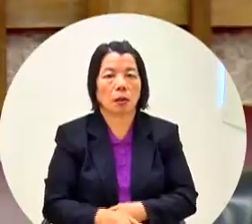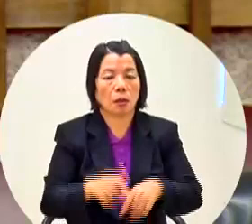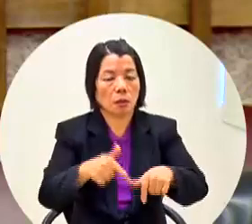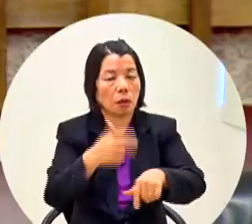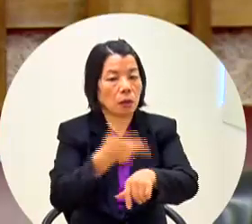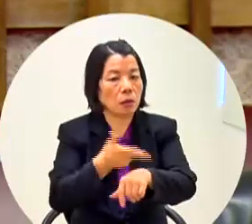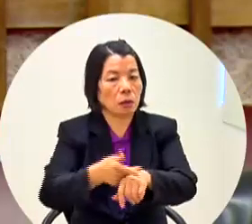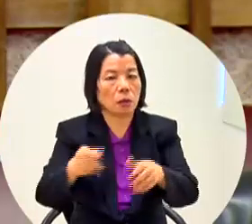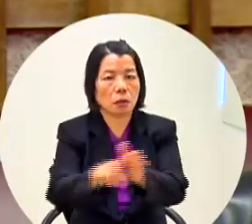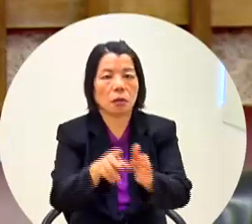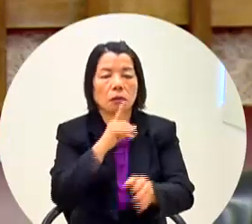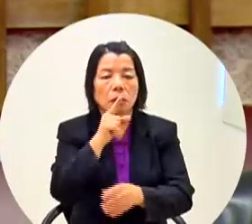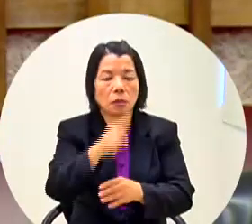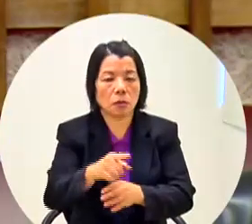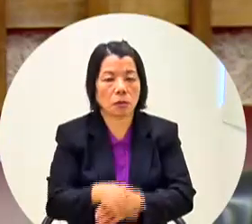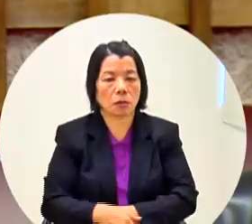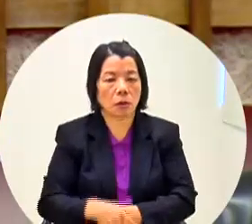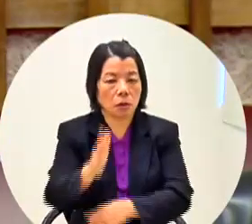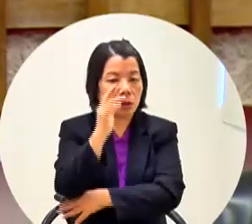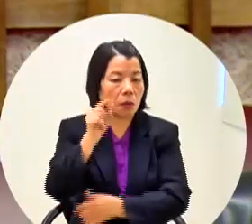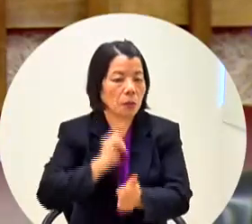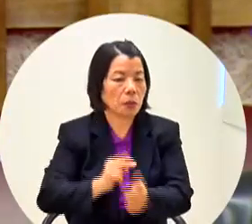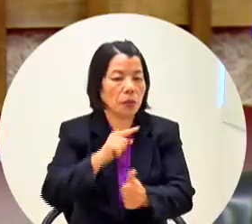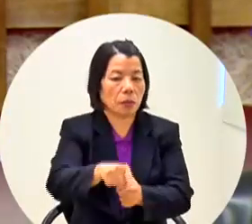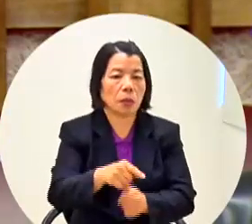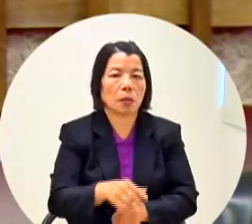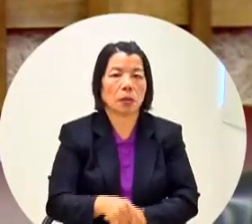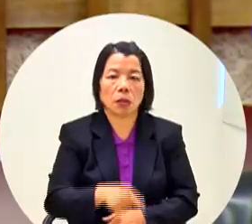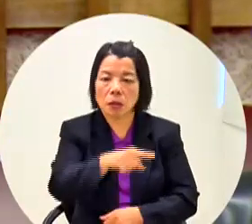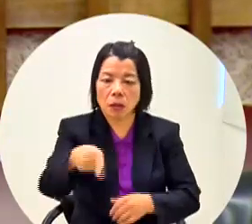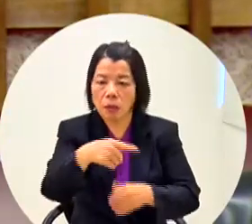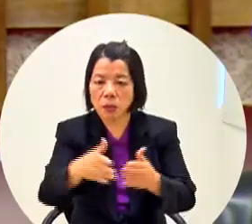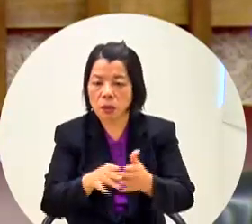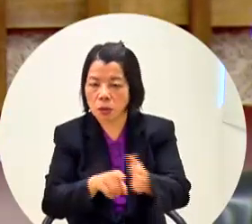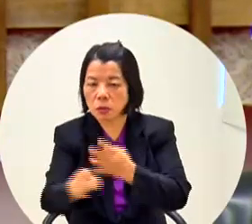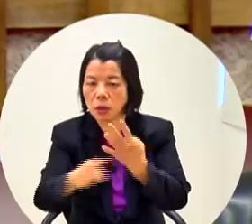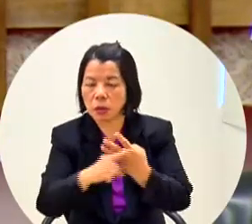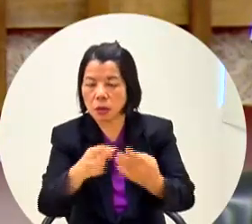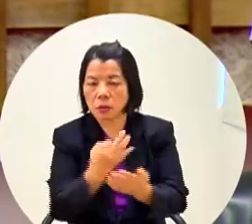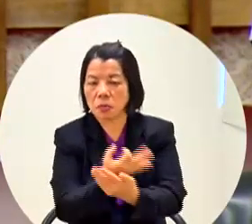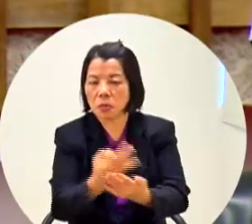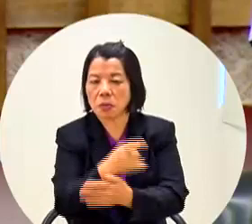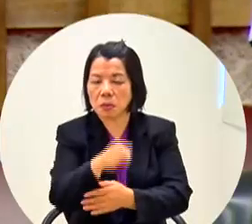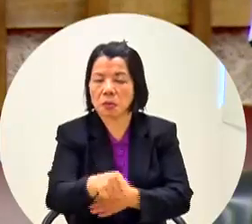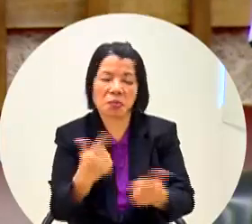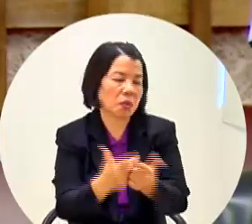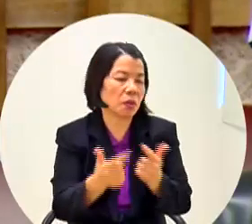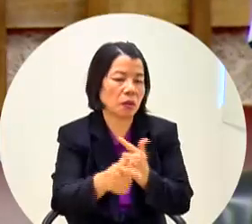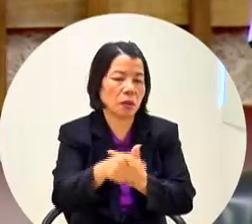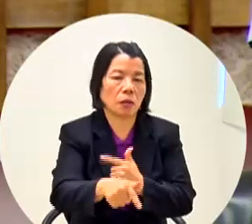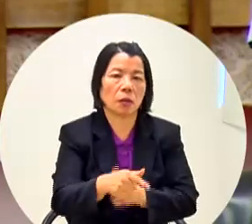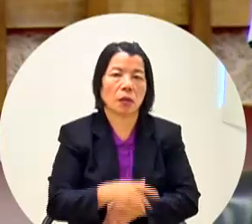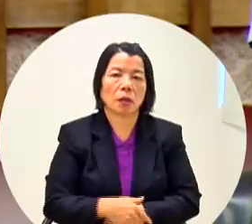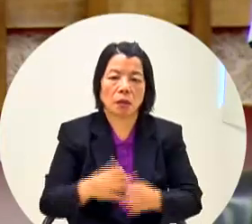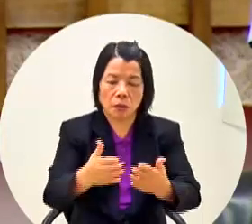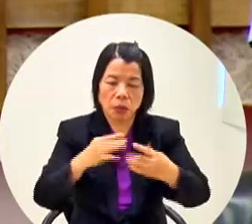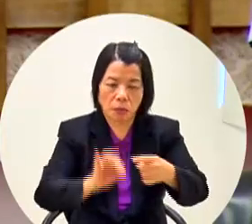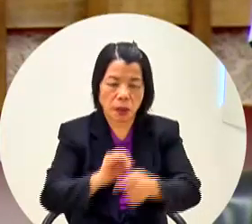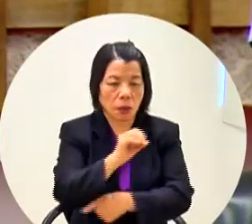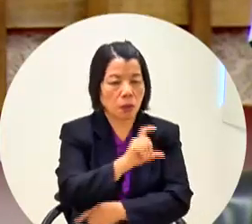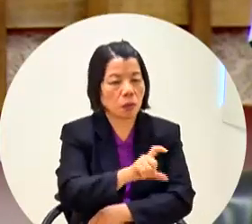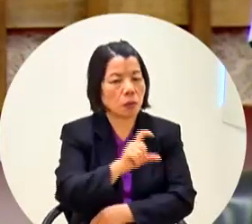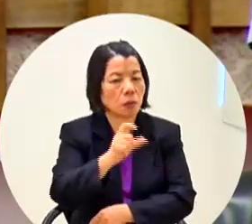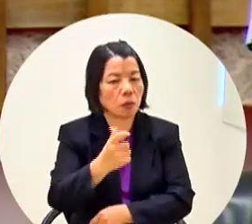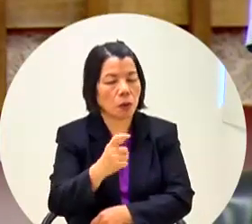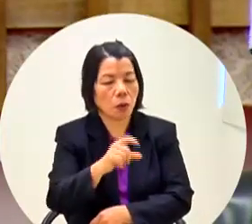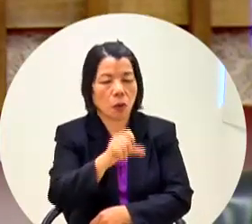面硬交代下来的，他们的专业评估是不合经济效益的，自偿率就有38点几，他们至少都要5-6%，所以这个本